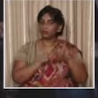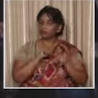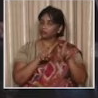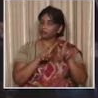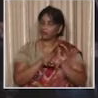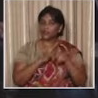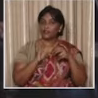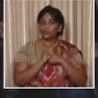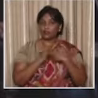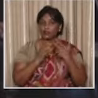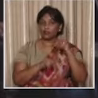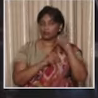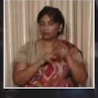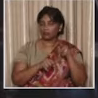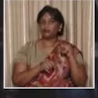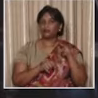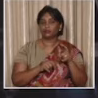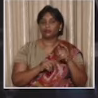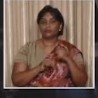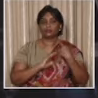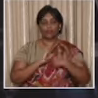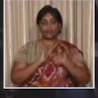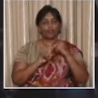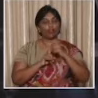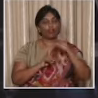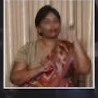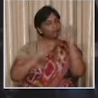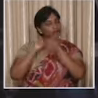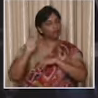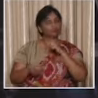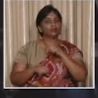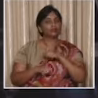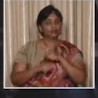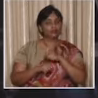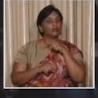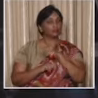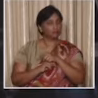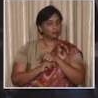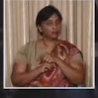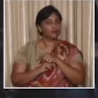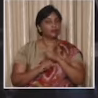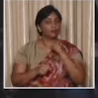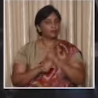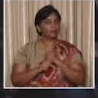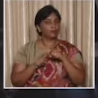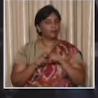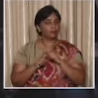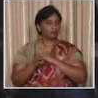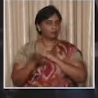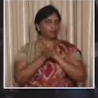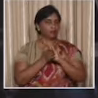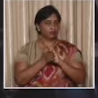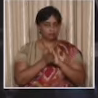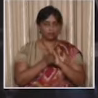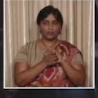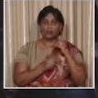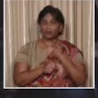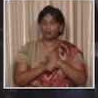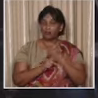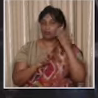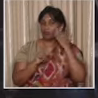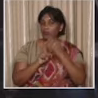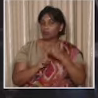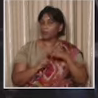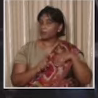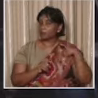වගේම වීසා නැතුව ගිය අයත් රටට ඩොලර් එවනවා රටට සල්ලි එවනවා එතකොට රජයක් විදිහට මැදිහත් වීමේදී රජේ පැත්තේ